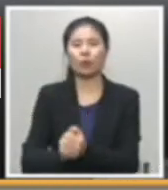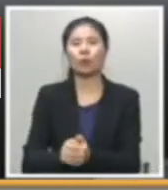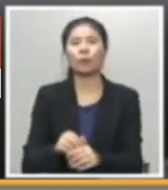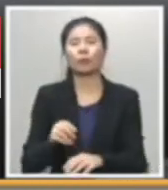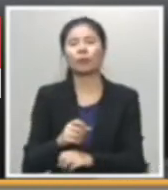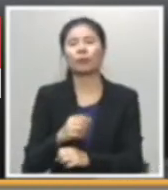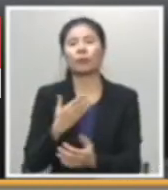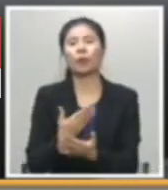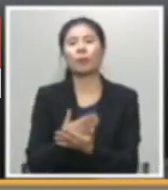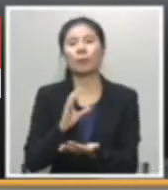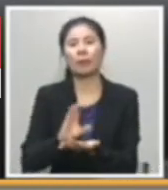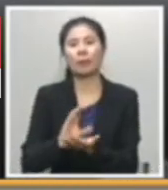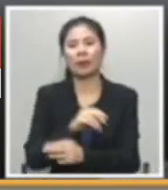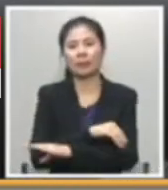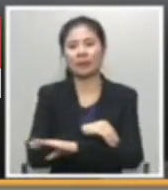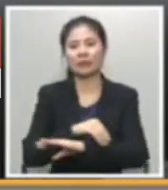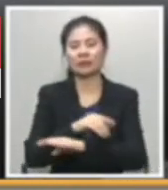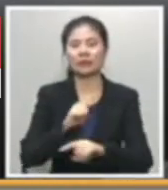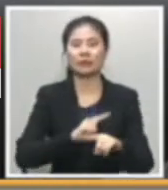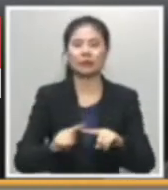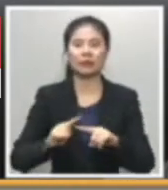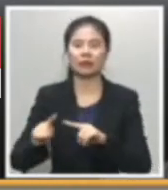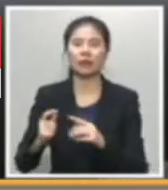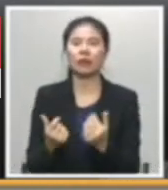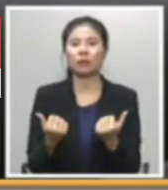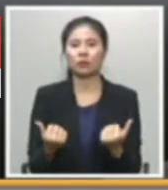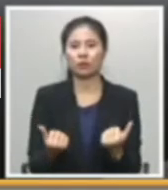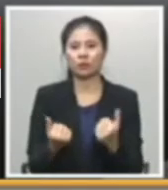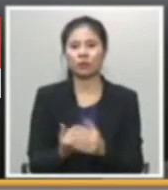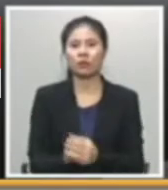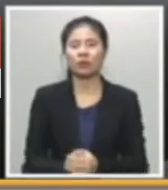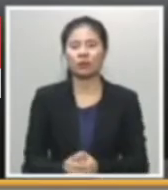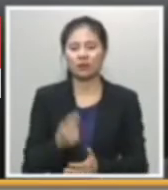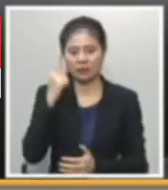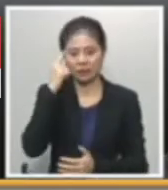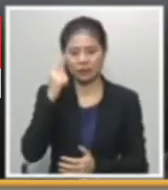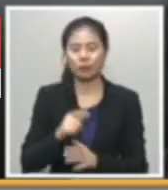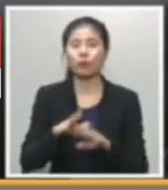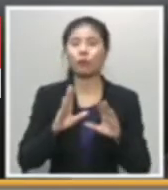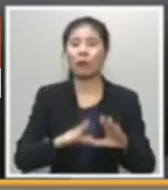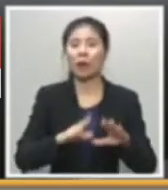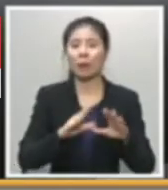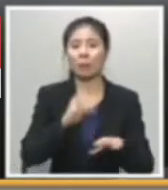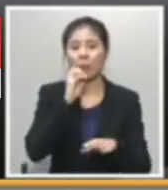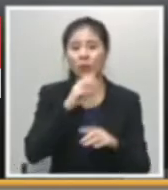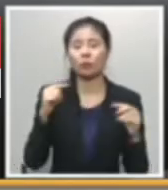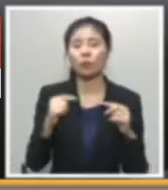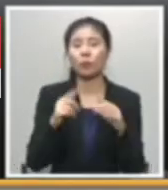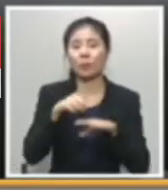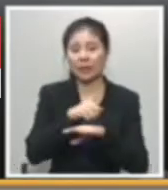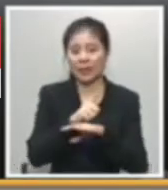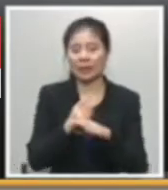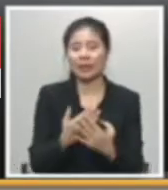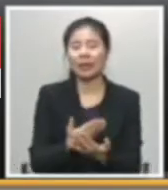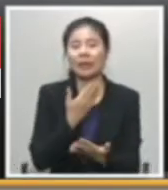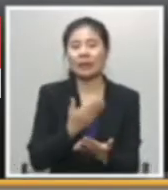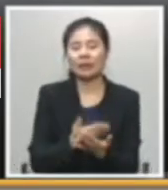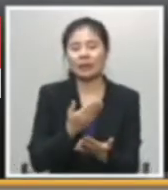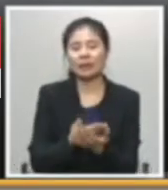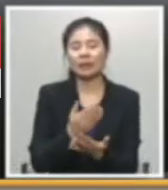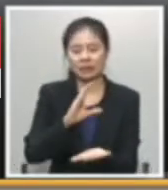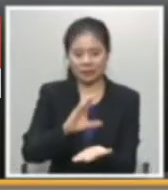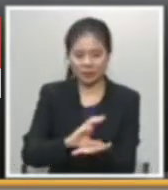จากวันนี้กับผมก็คงจะเรียนต่อท่านประธานไปว่าทำไมงบประมาณที่ผม